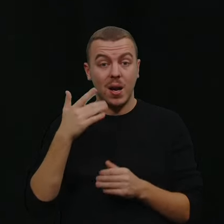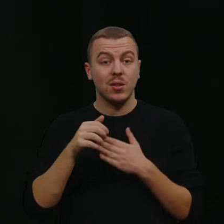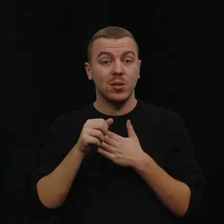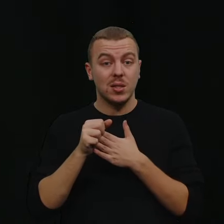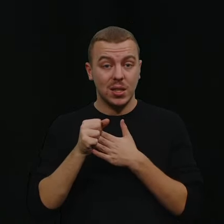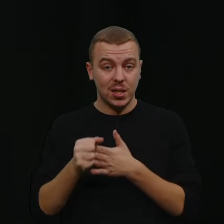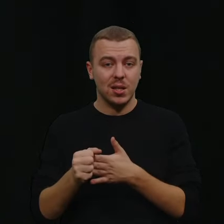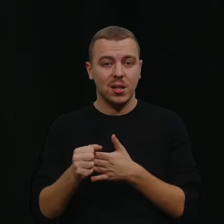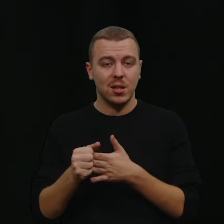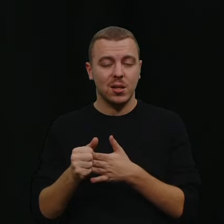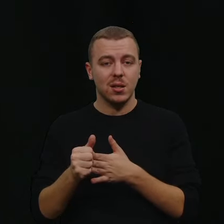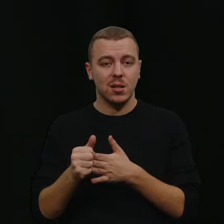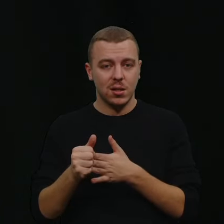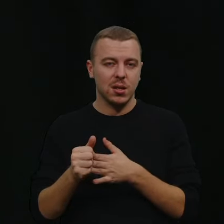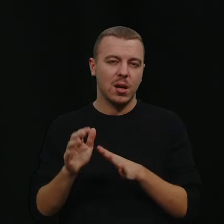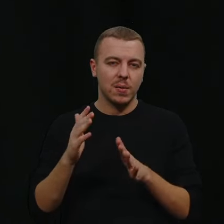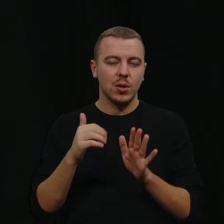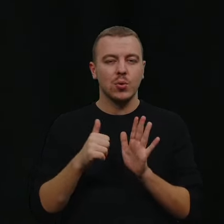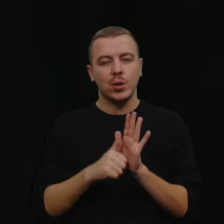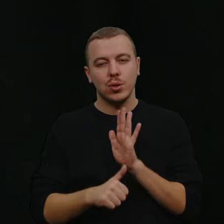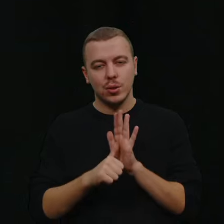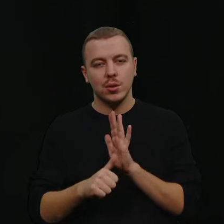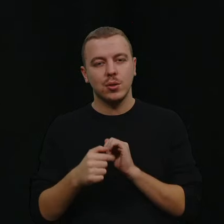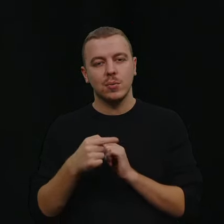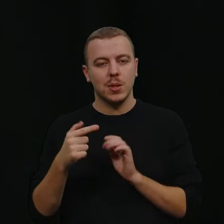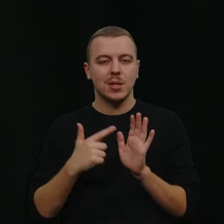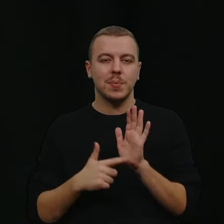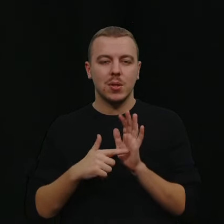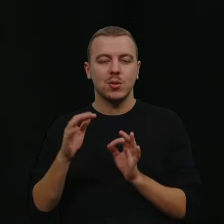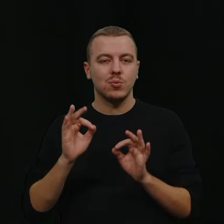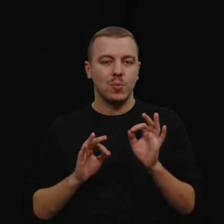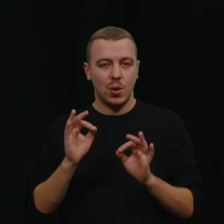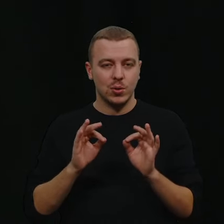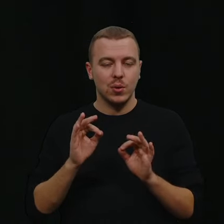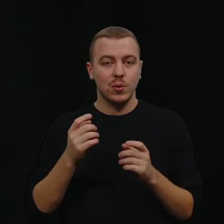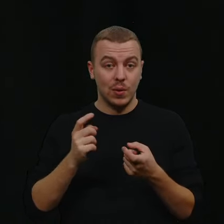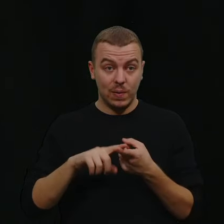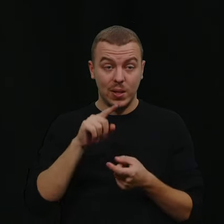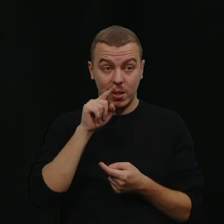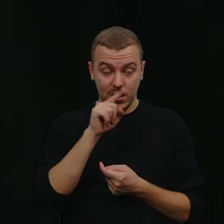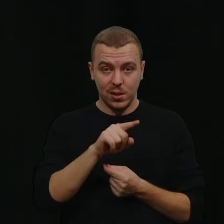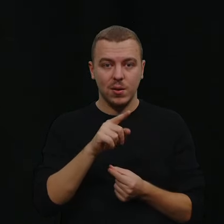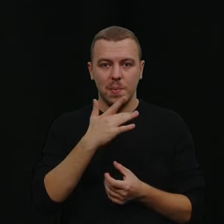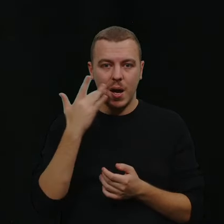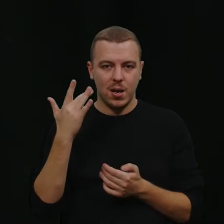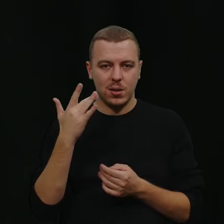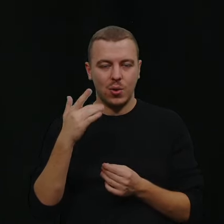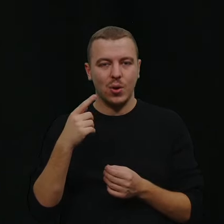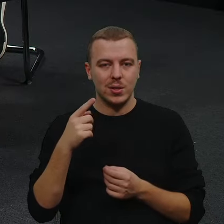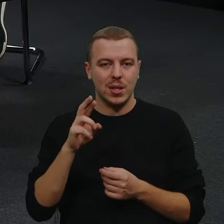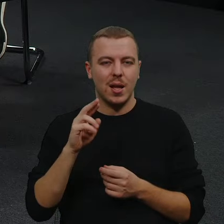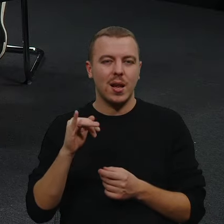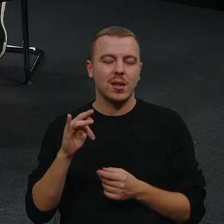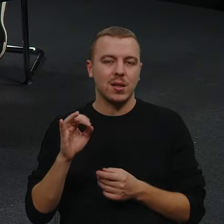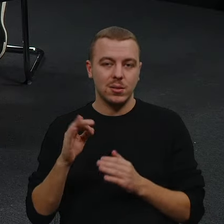lyderio maždaug nuo 60 iki 70% priklauso partijos reitingas. Na, tai va,